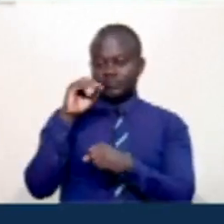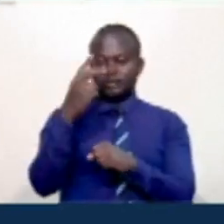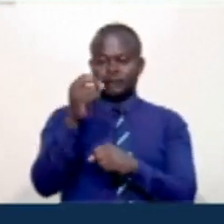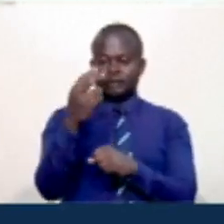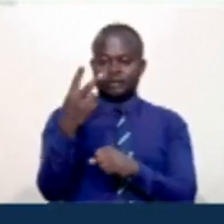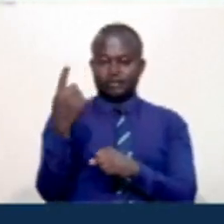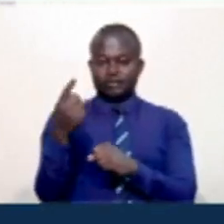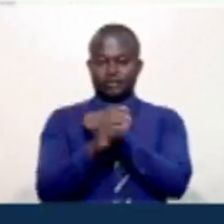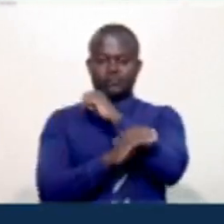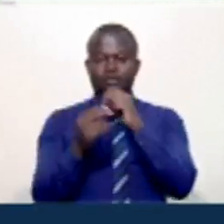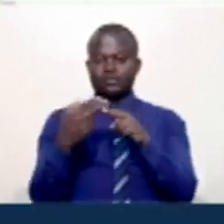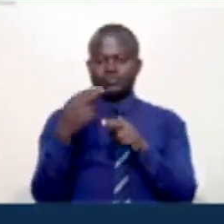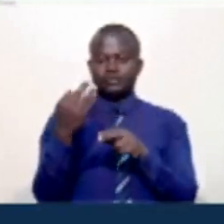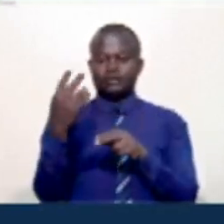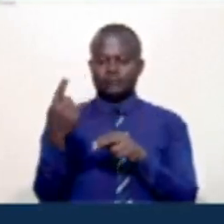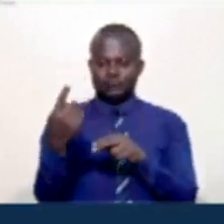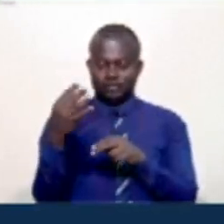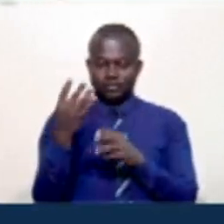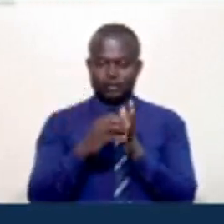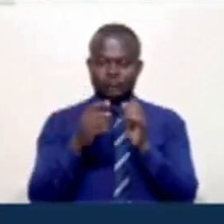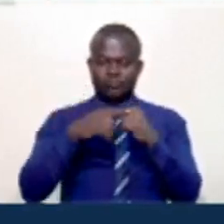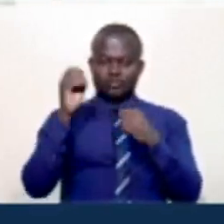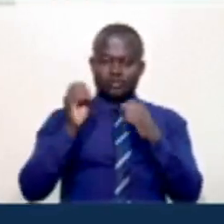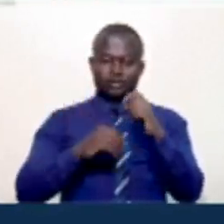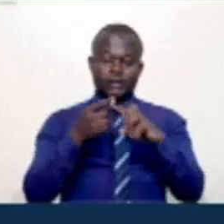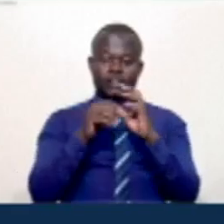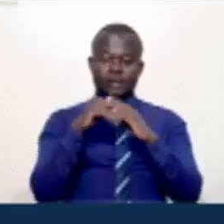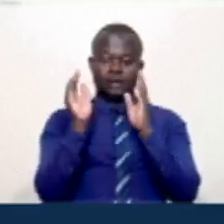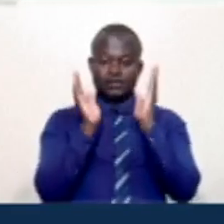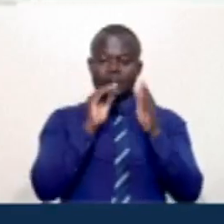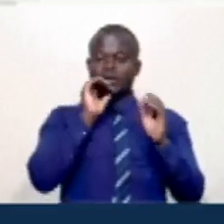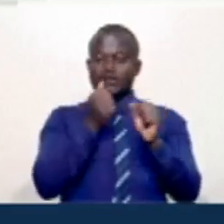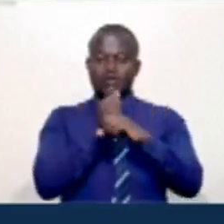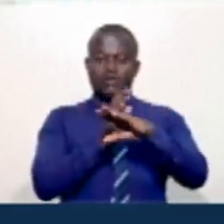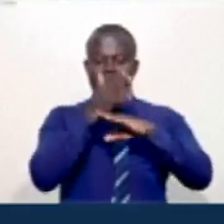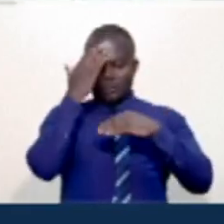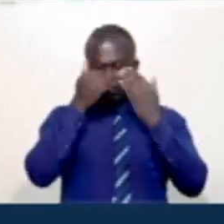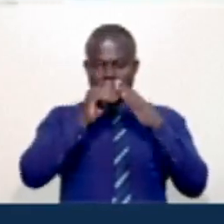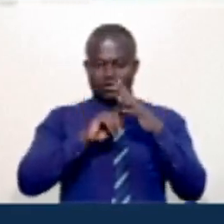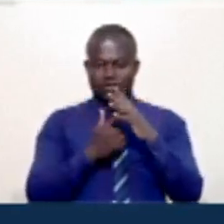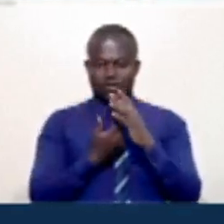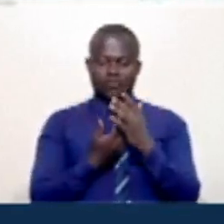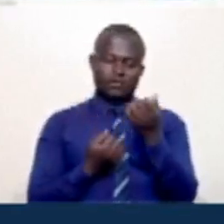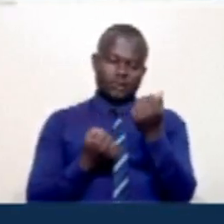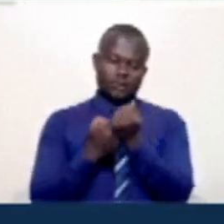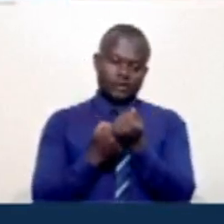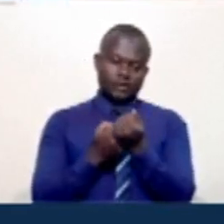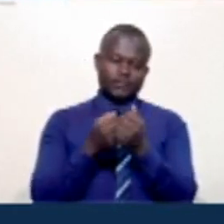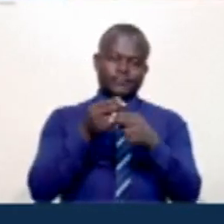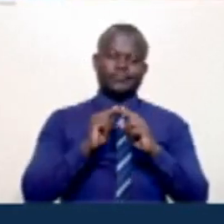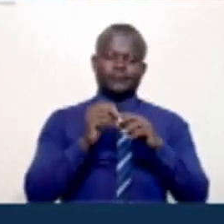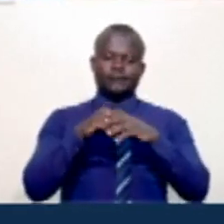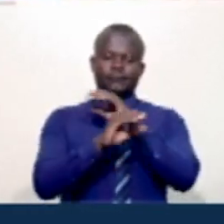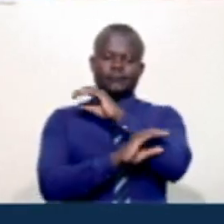igihugu cyari kuri 34 n'ibice 6% nyamara ikigero igihugu kitagomba kurenza kugira ngo kitangire kuremerwa n'inguzanyo z'amahanga